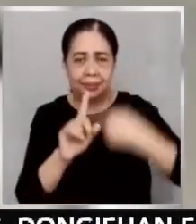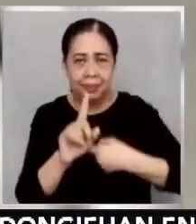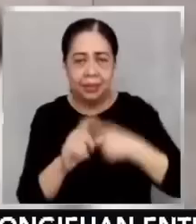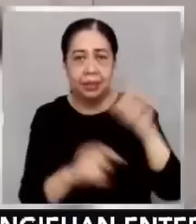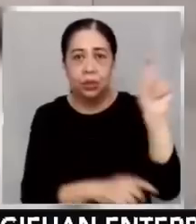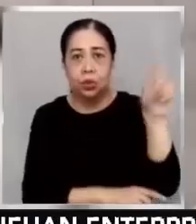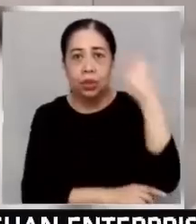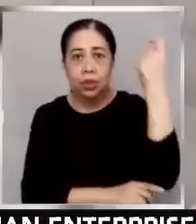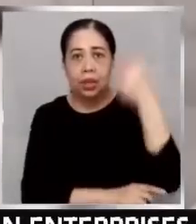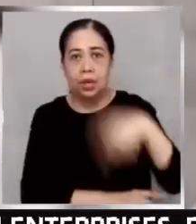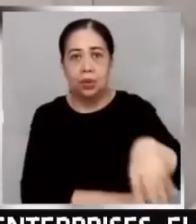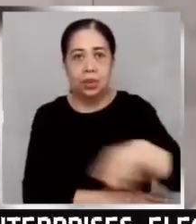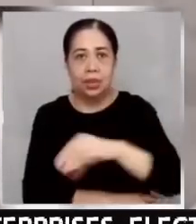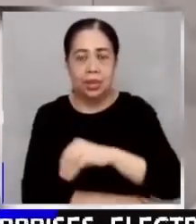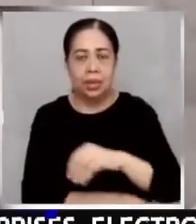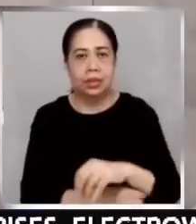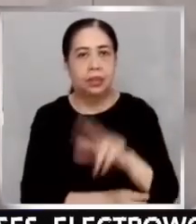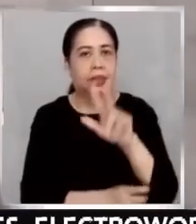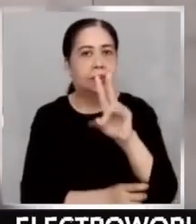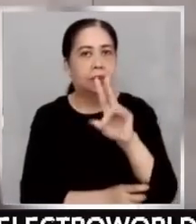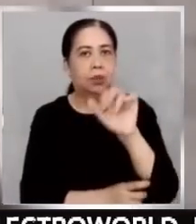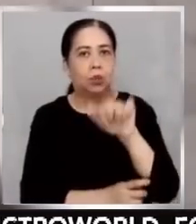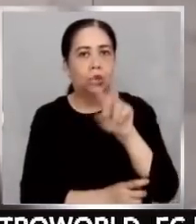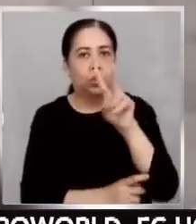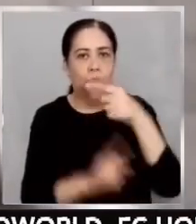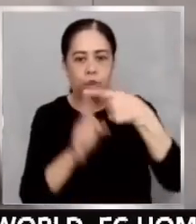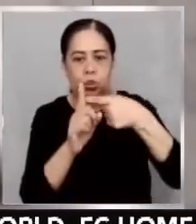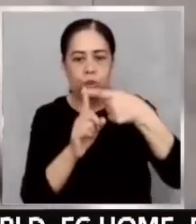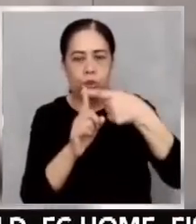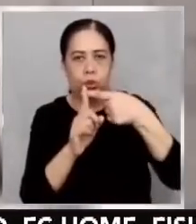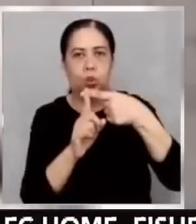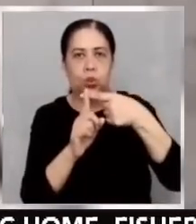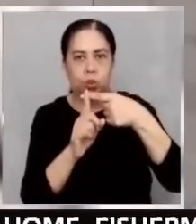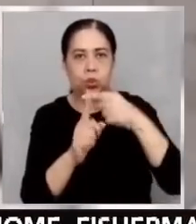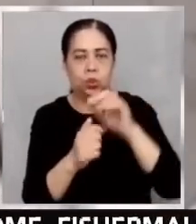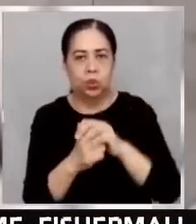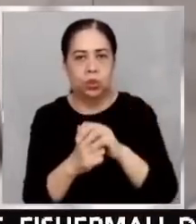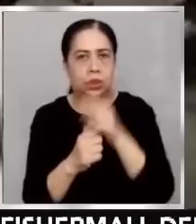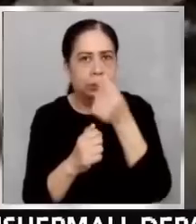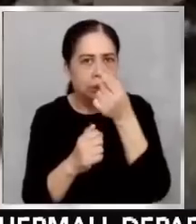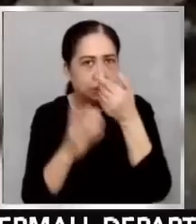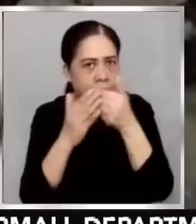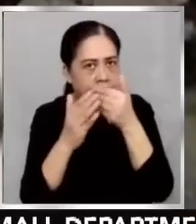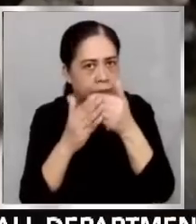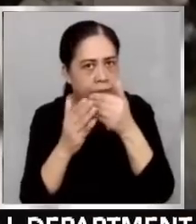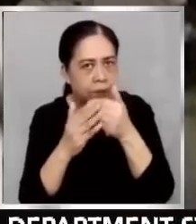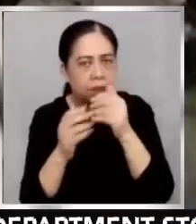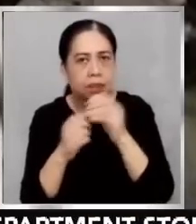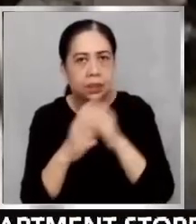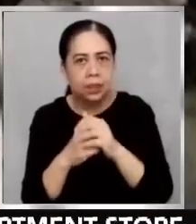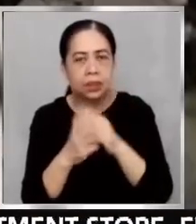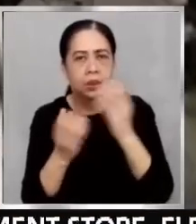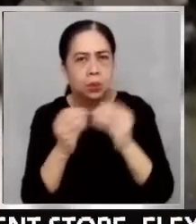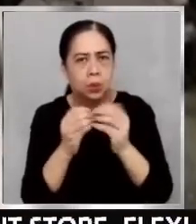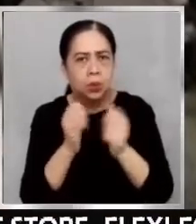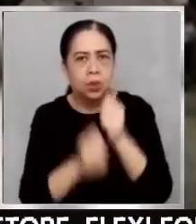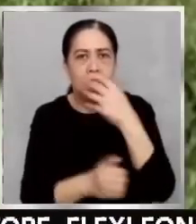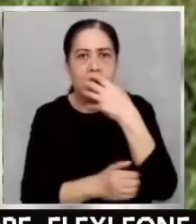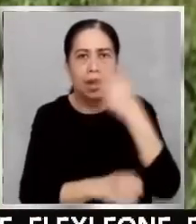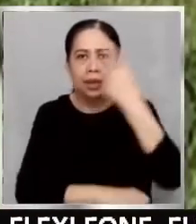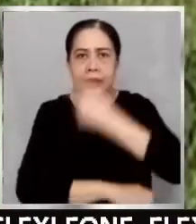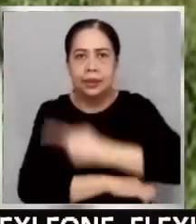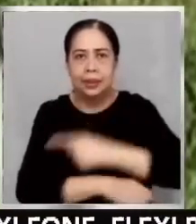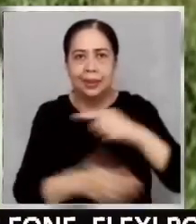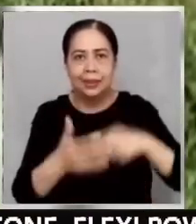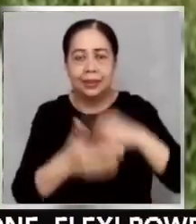Cagayan. 37.2 degrees Celsius yan. Konti na lang ang diferensya sa pinakamainit na araw ngayong taon